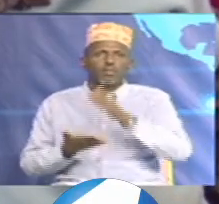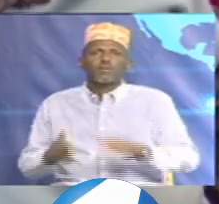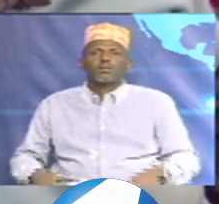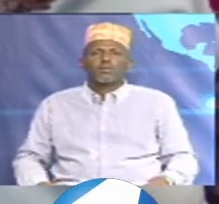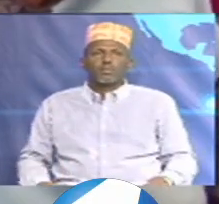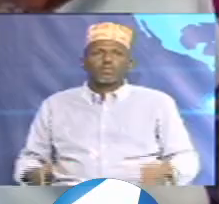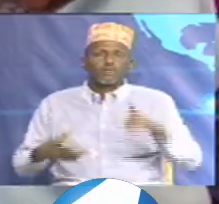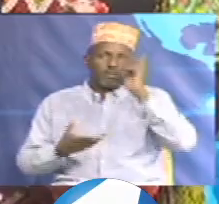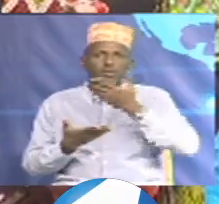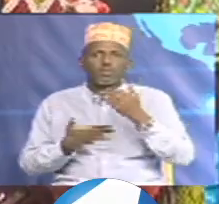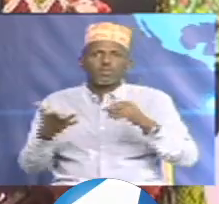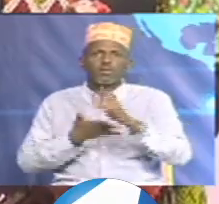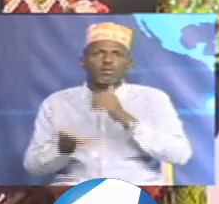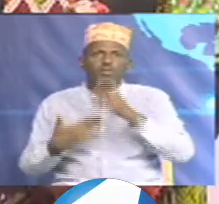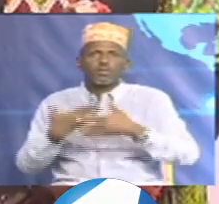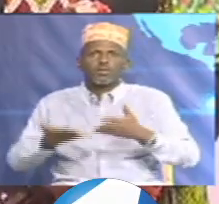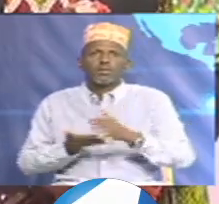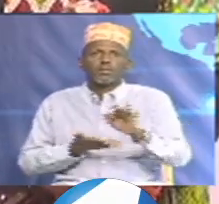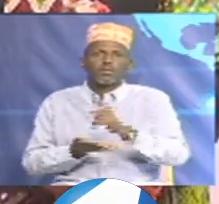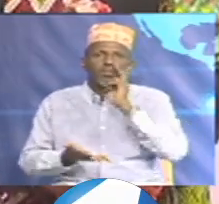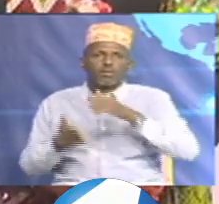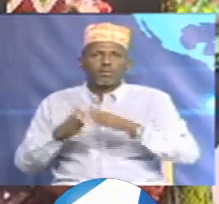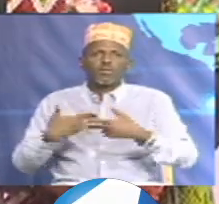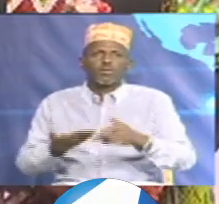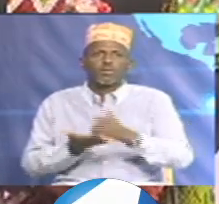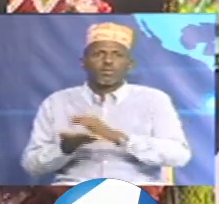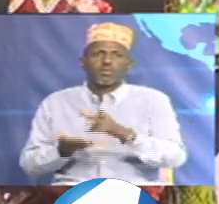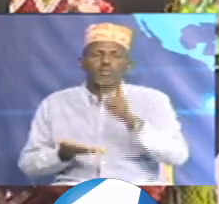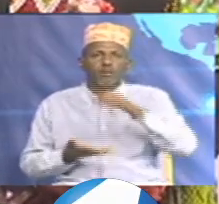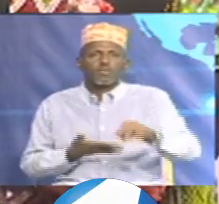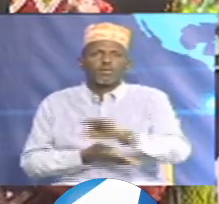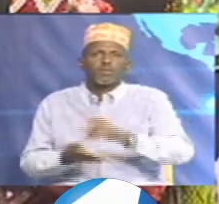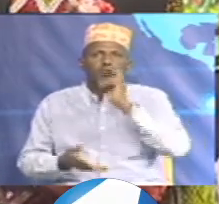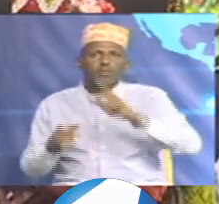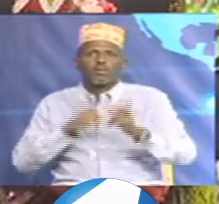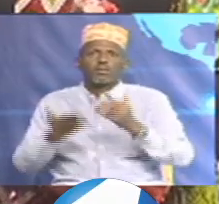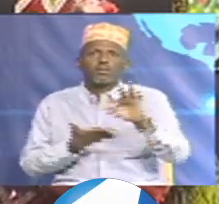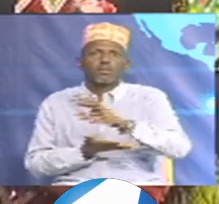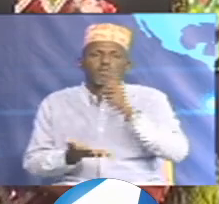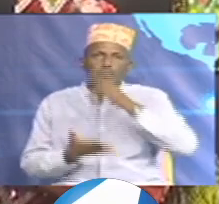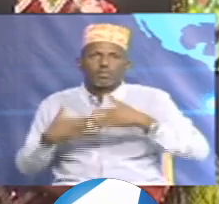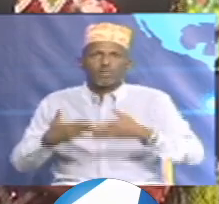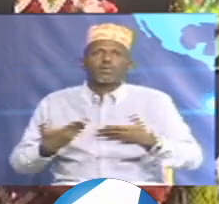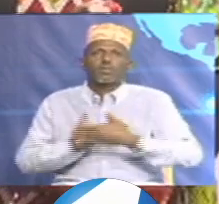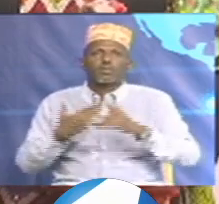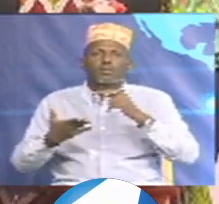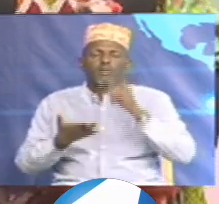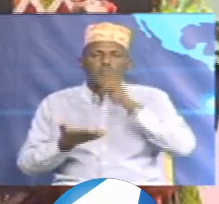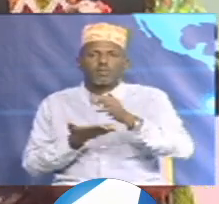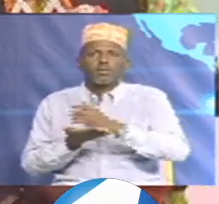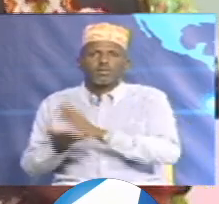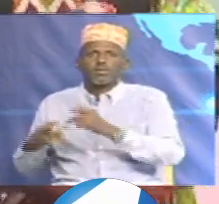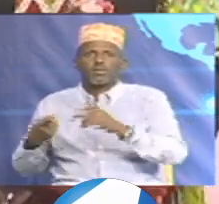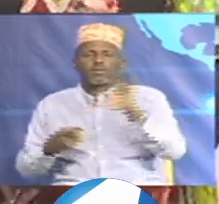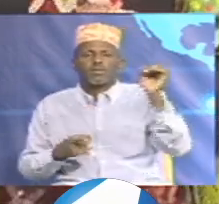et les moments ou les moments privilégiés pour les partis PND de manifester son soutien indéfectible au candidat